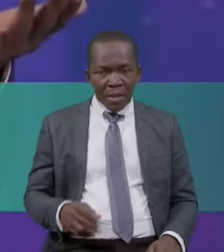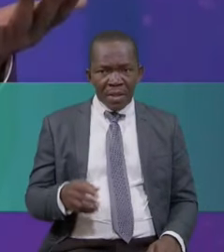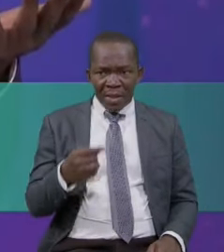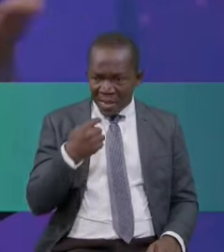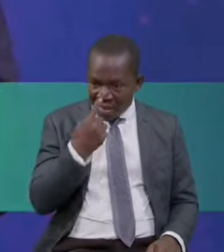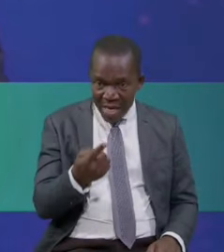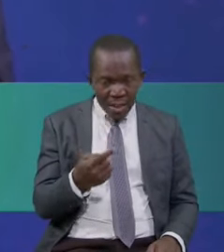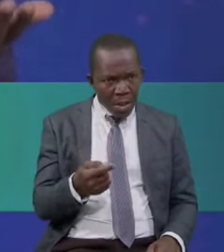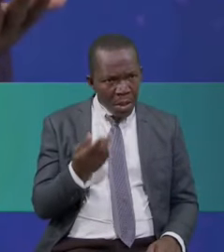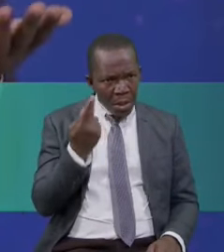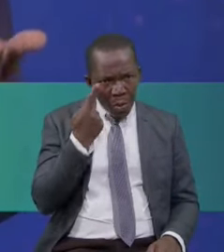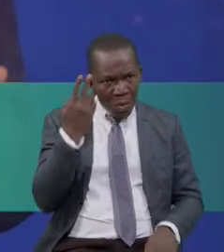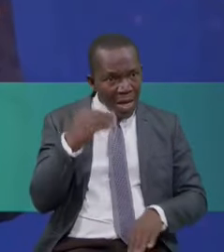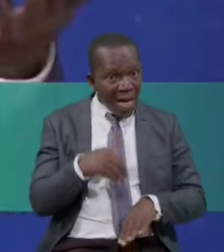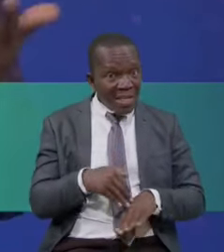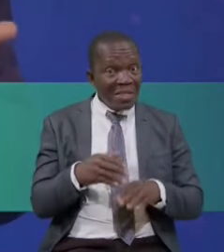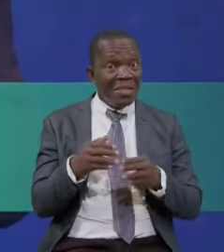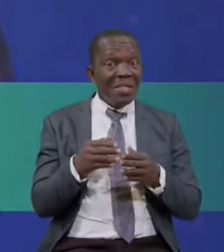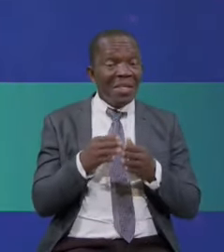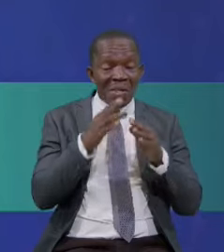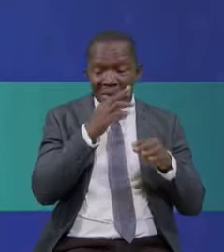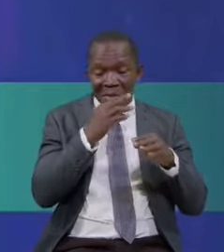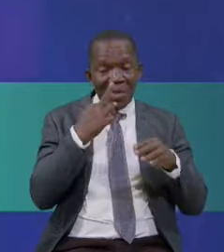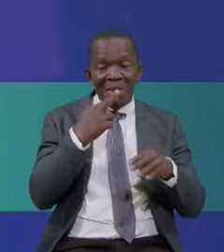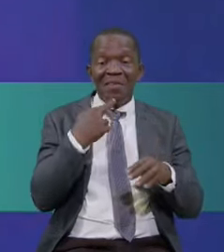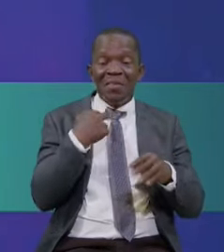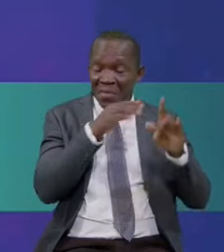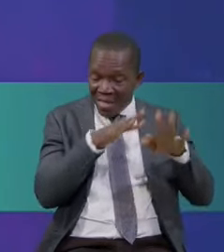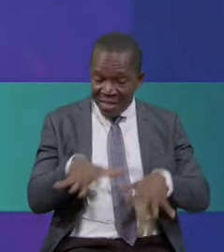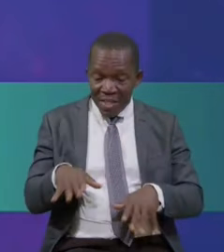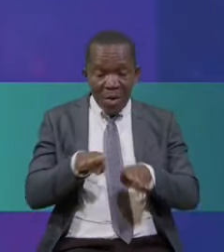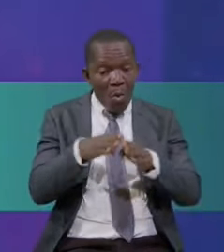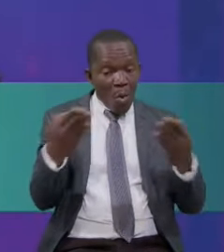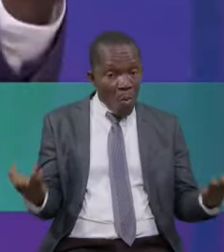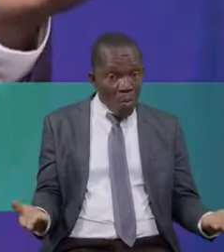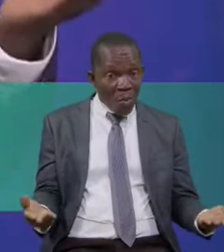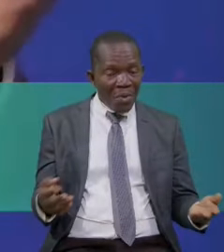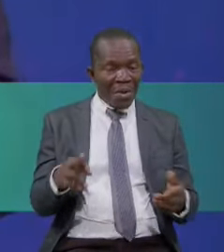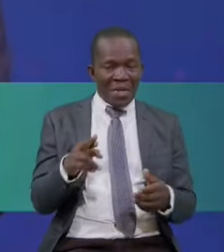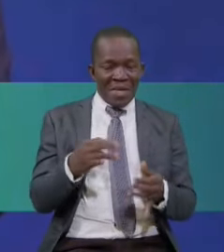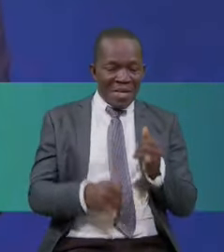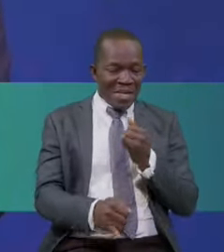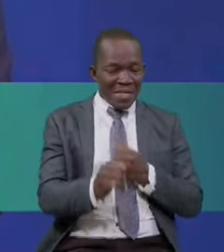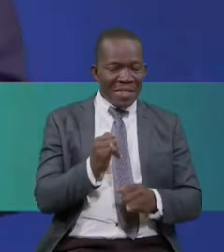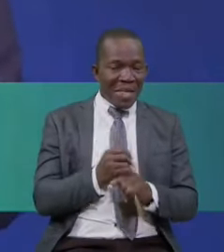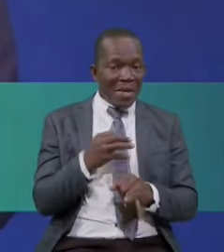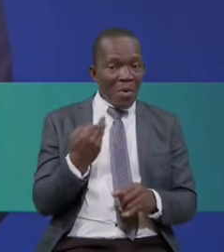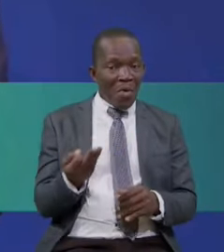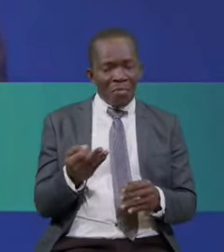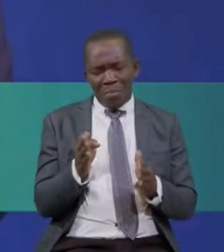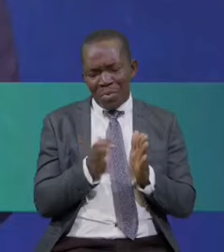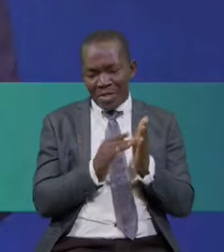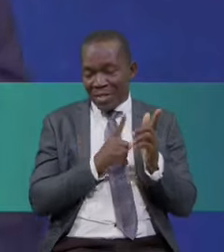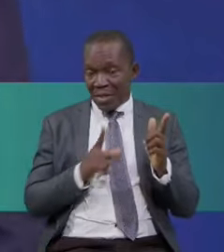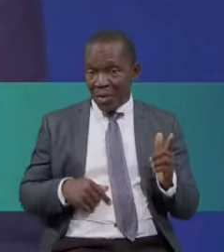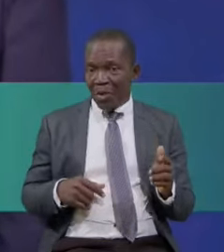jamais vu quelque chose de pareil avant au lieu de louer Dieu pour dire oh nous allons servir ce Dieu qui peut ouvrir la mer Rouge